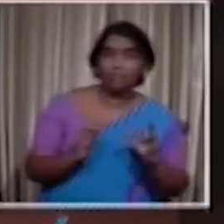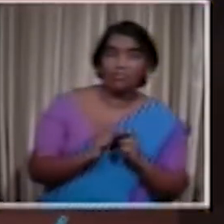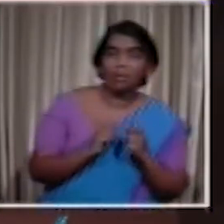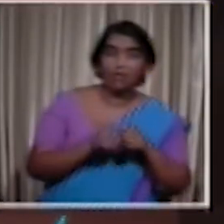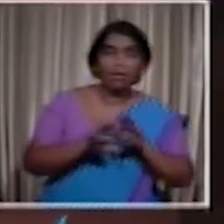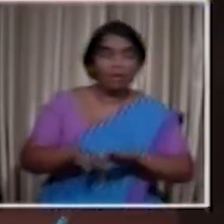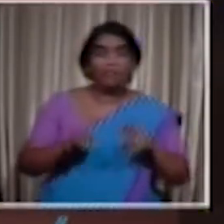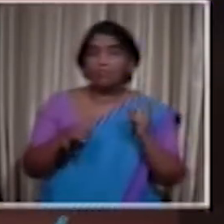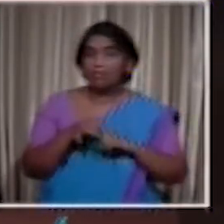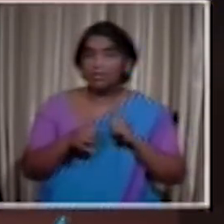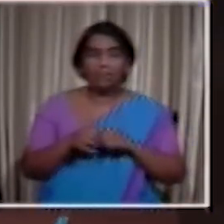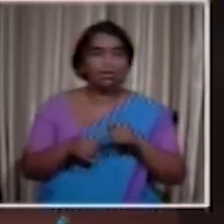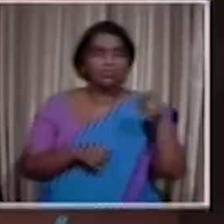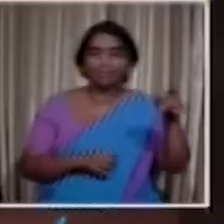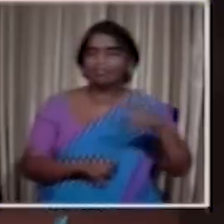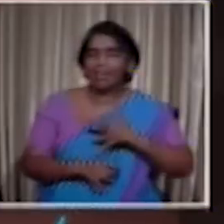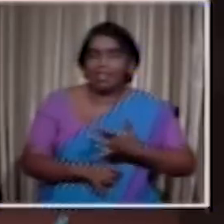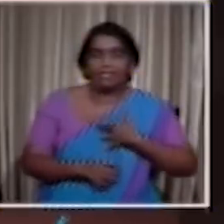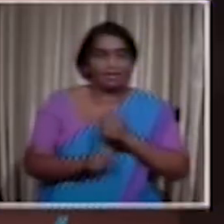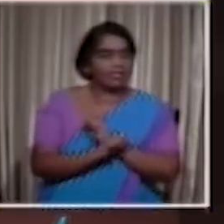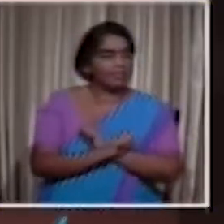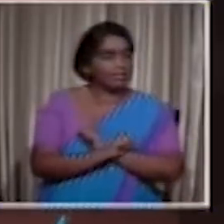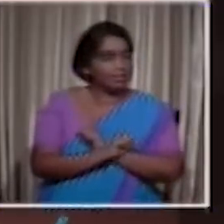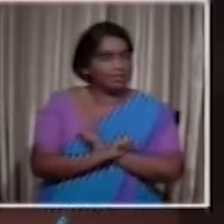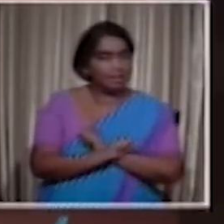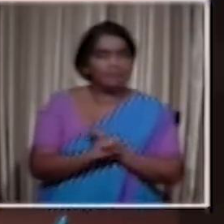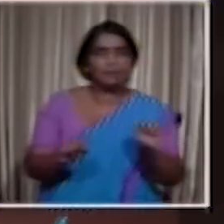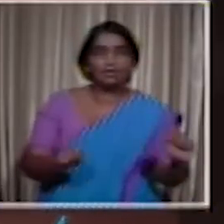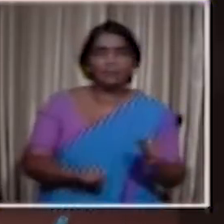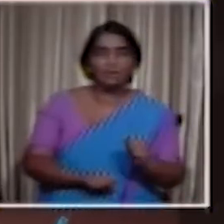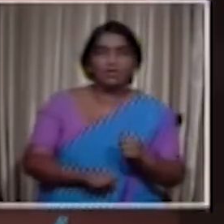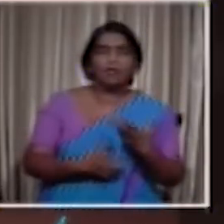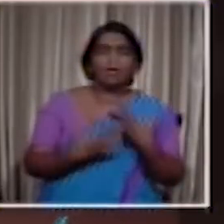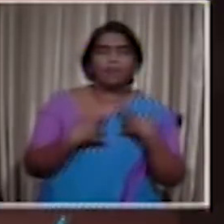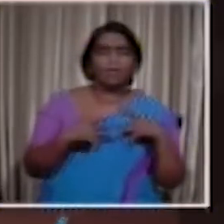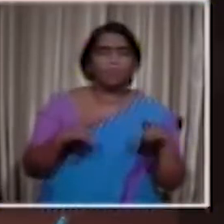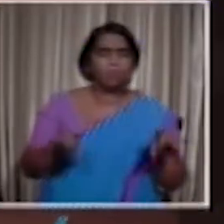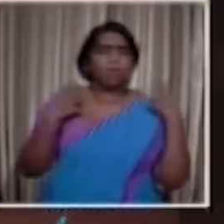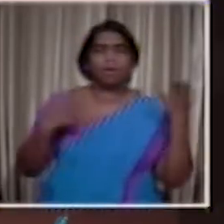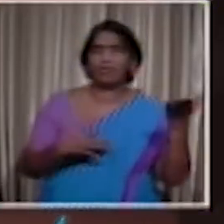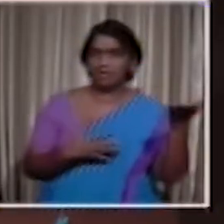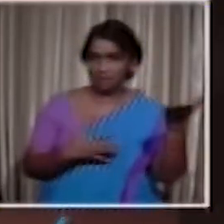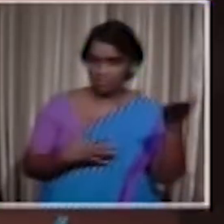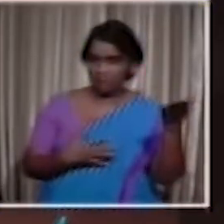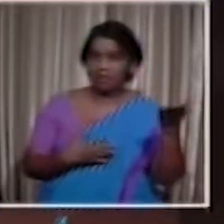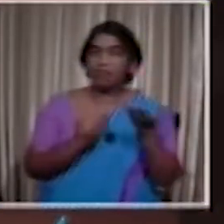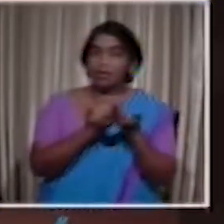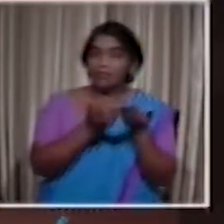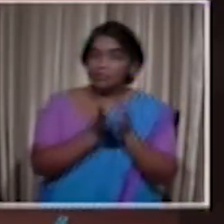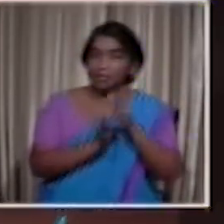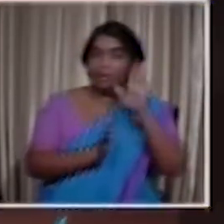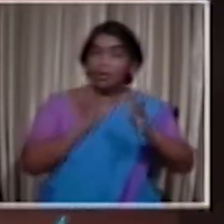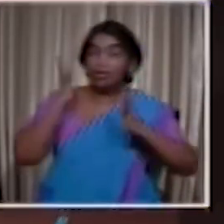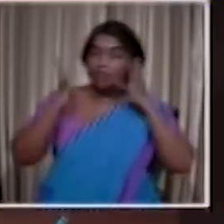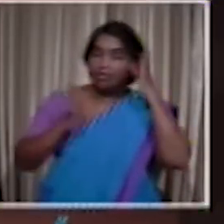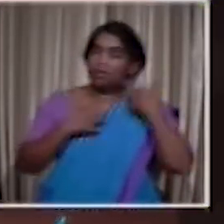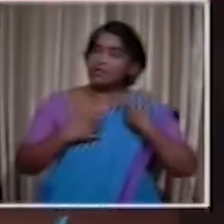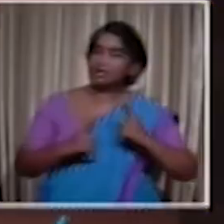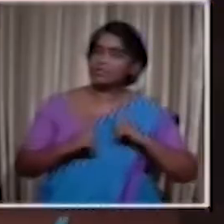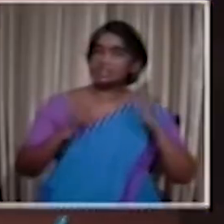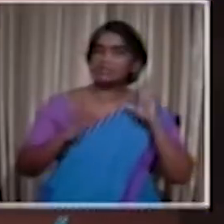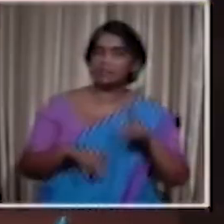පිළිබඳ ඔබතුමාට කිසිදු හැඟීමක් නැති නායකයෙක් සාමාන්‍ය හිරිවැටුණු නායකයෙක් ඔබතුමා විසින්ම නිර්මාණය කරන ලද ලෝකෙක ඔබතුමා ජීවත්